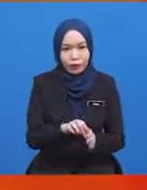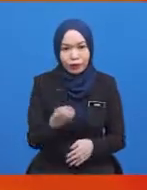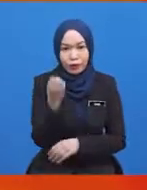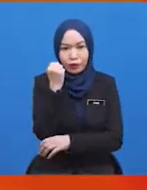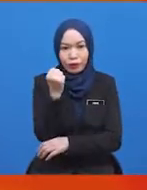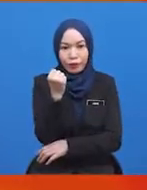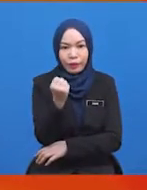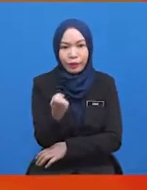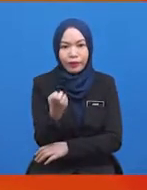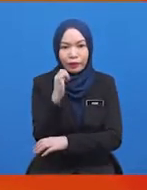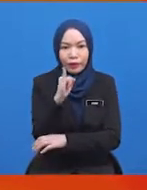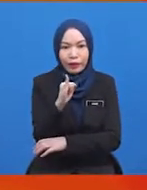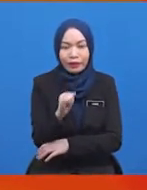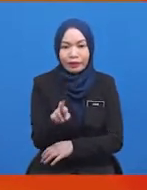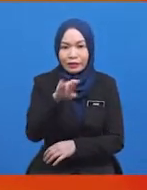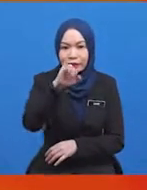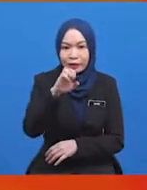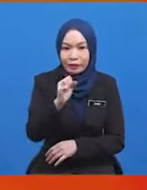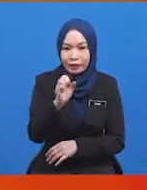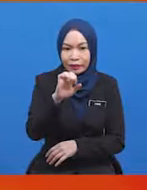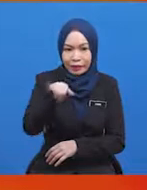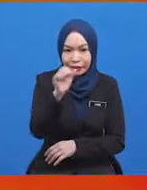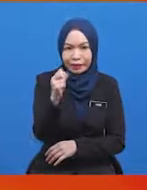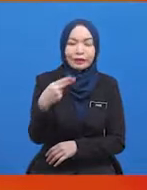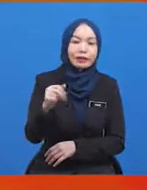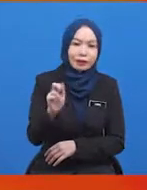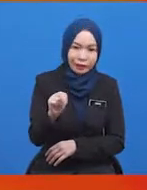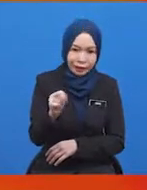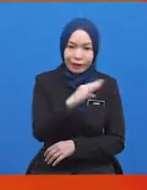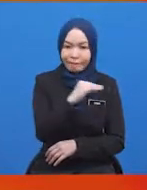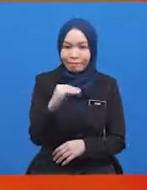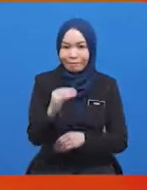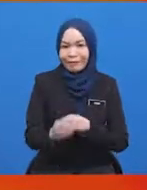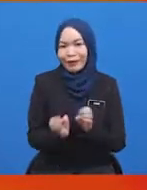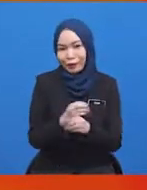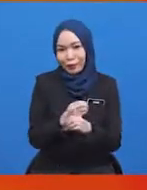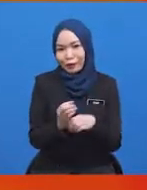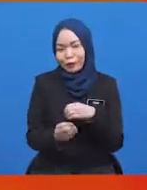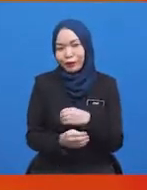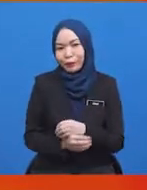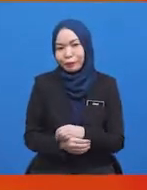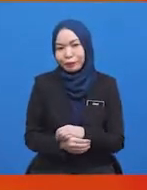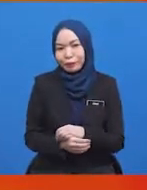batuan igneous rejahan dan bentuk muka bumi yang terhasil